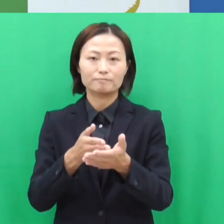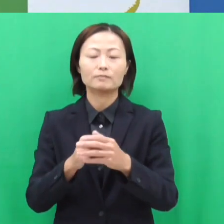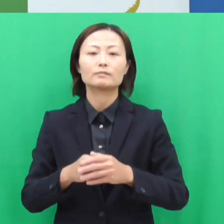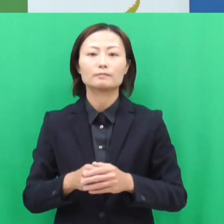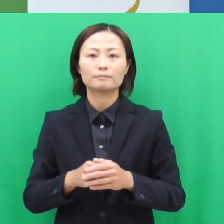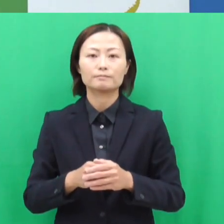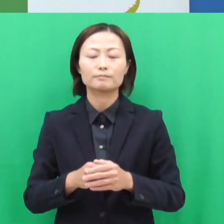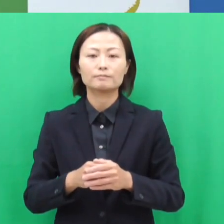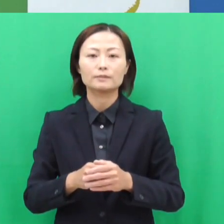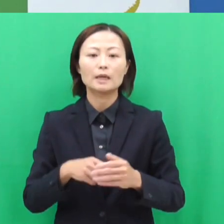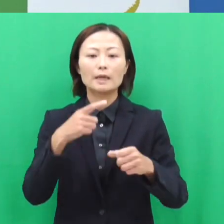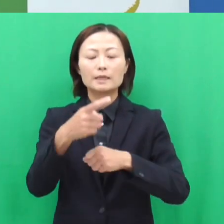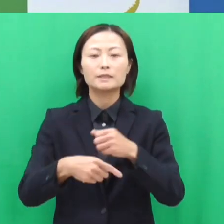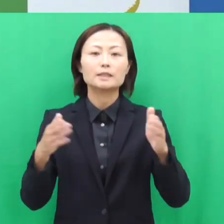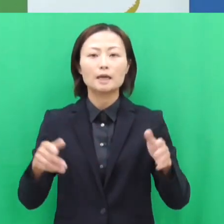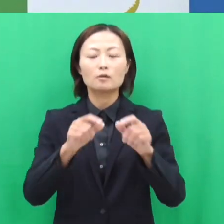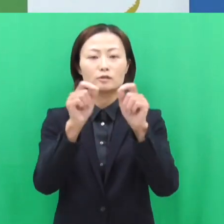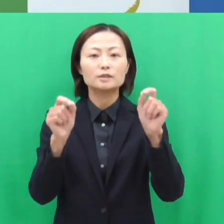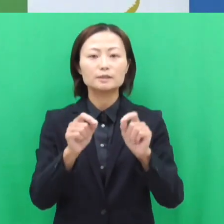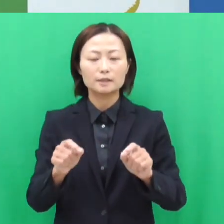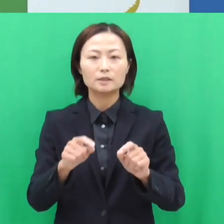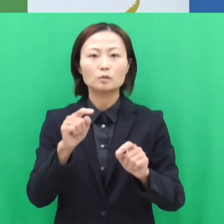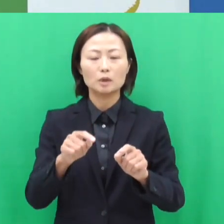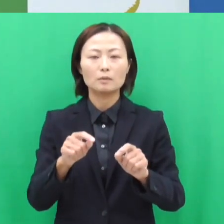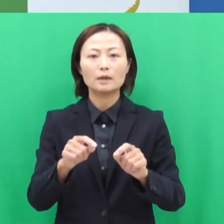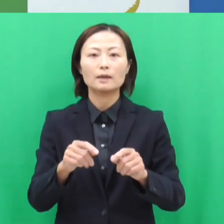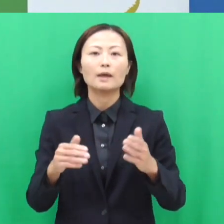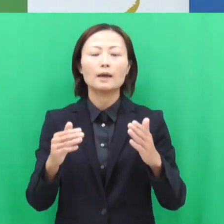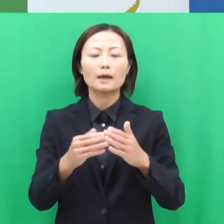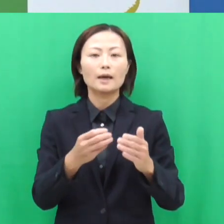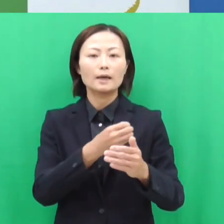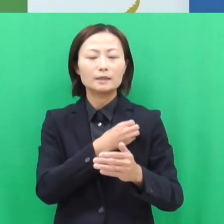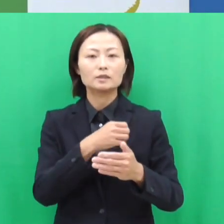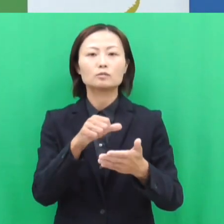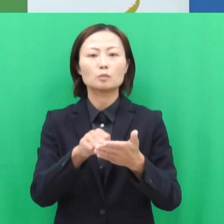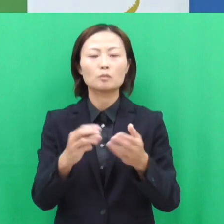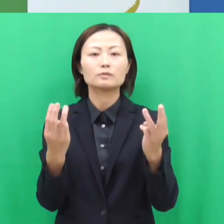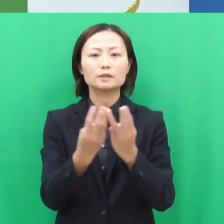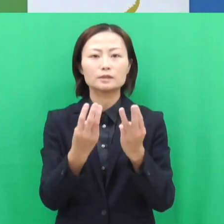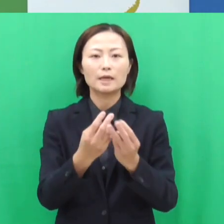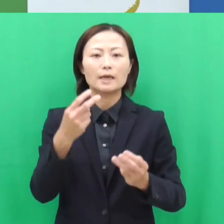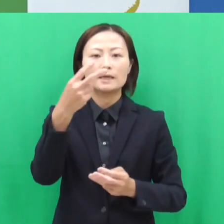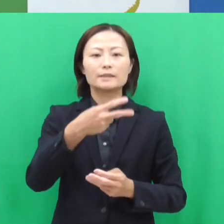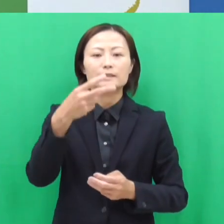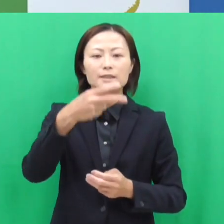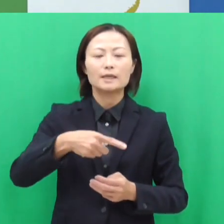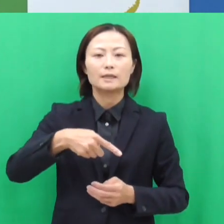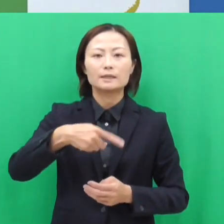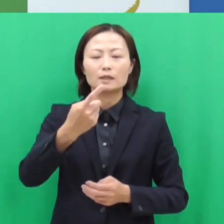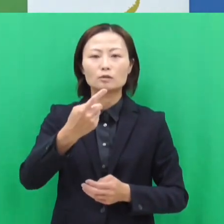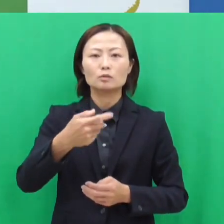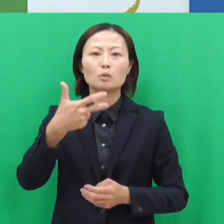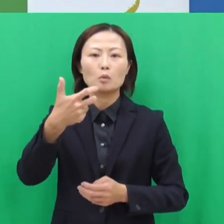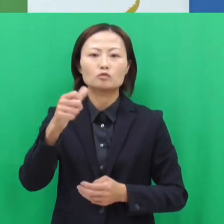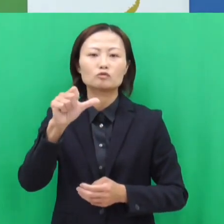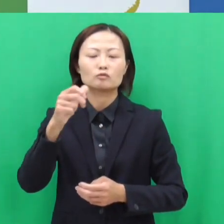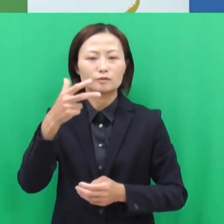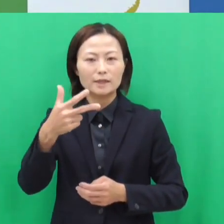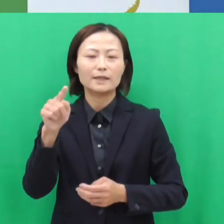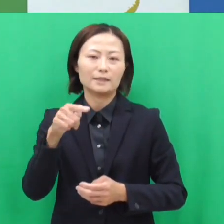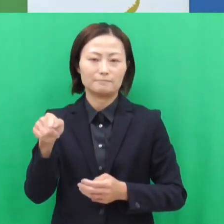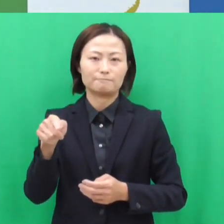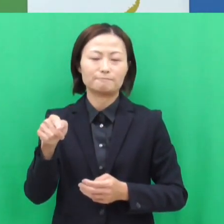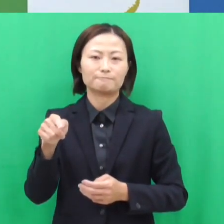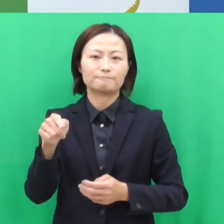今年10月末時点の会員登録者数が2157人2157人